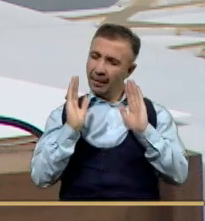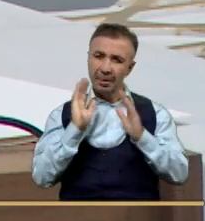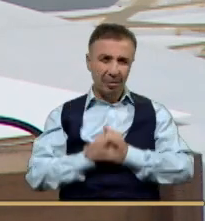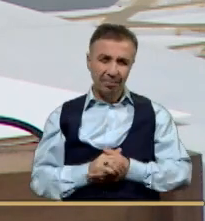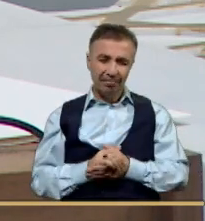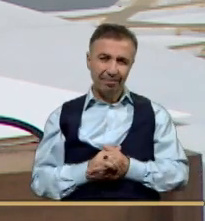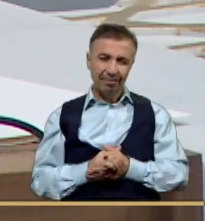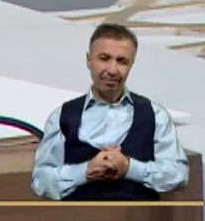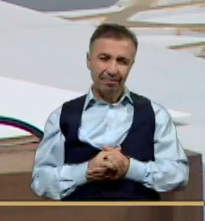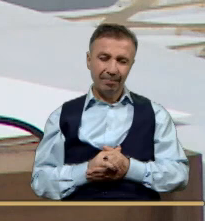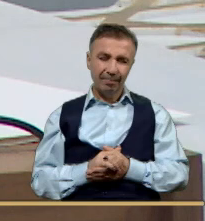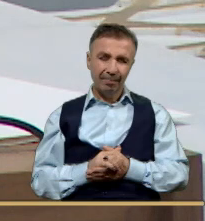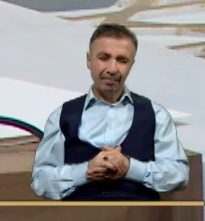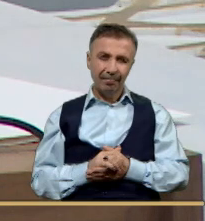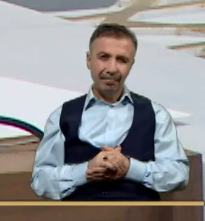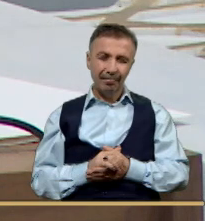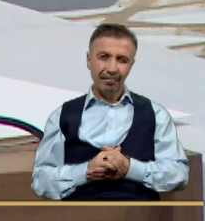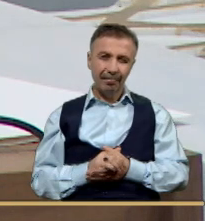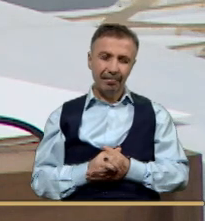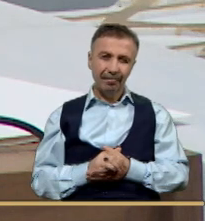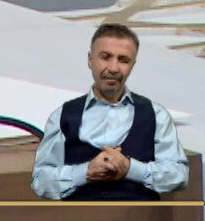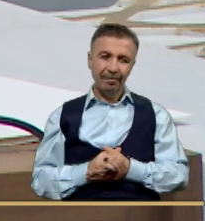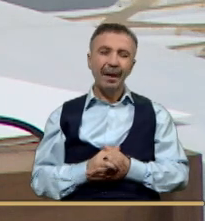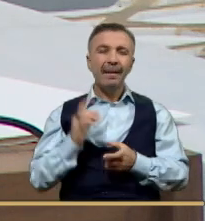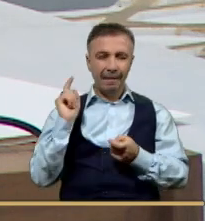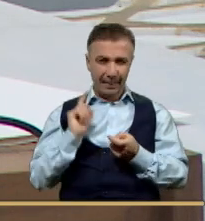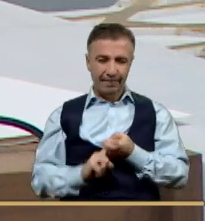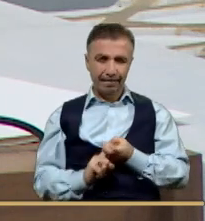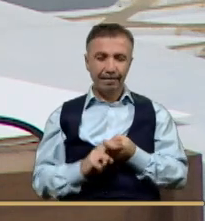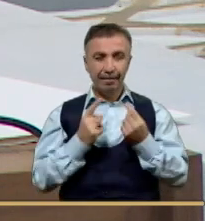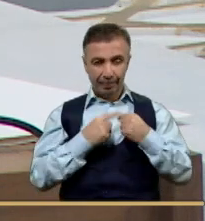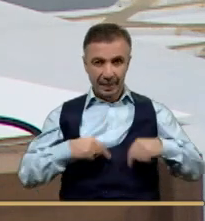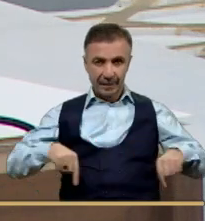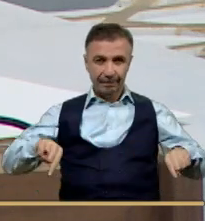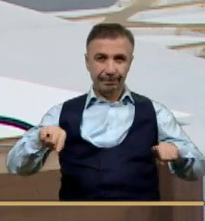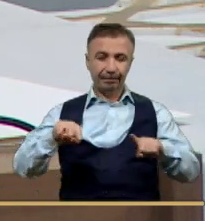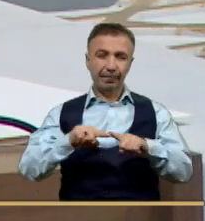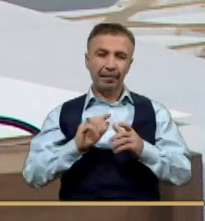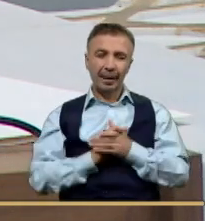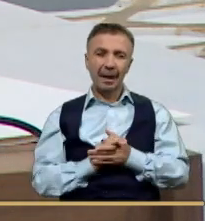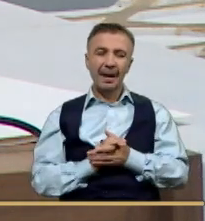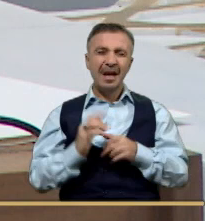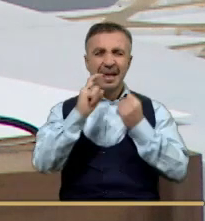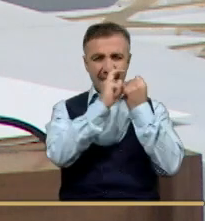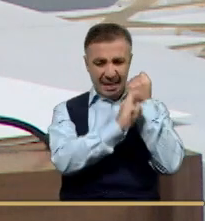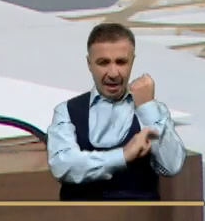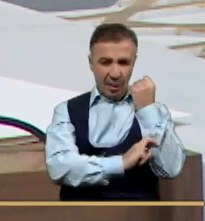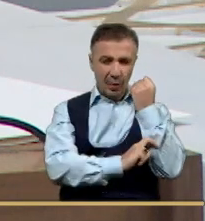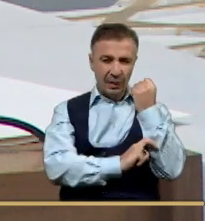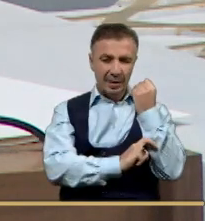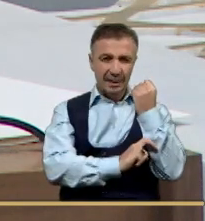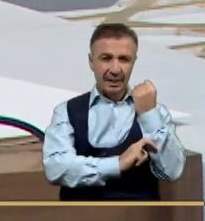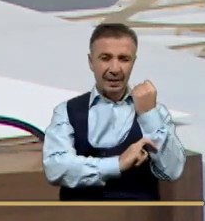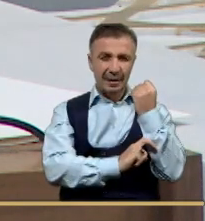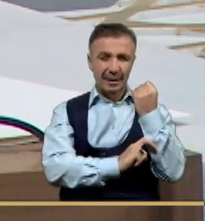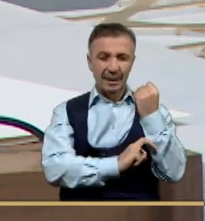bunları yetiştiriyorlar. Ve bizim teröristler görevini